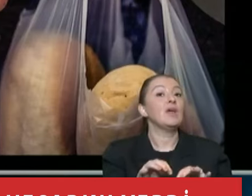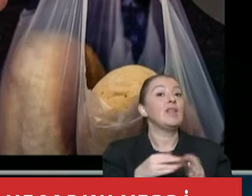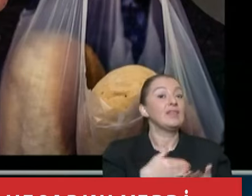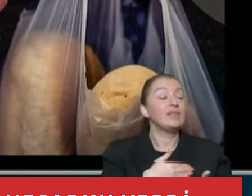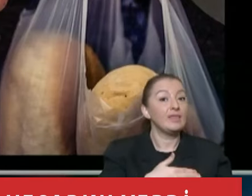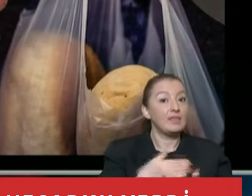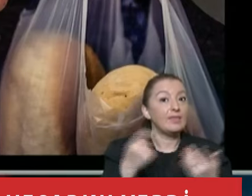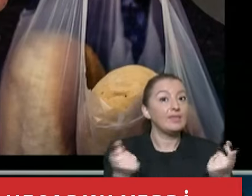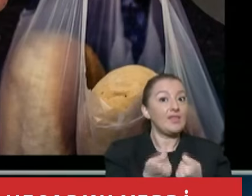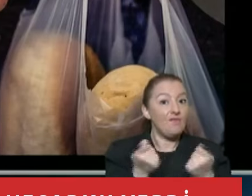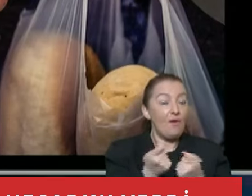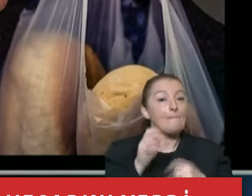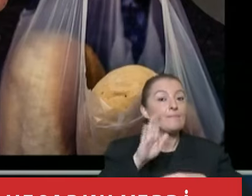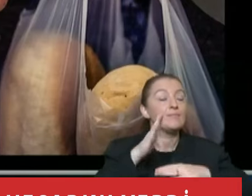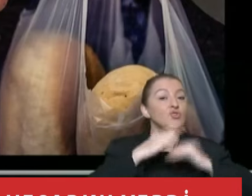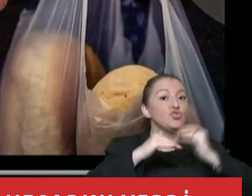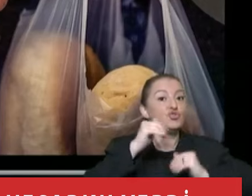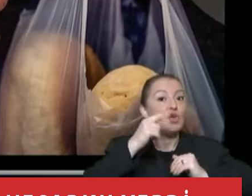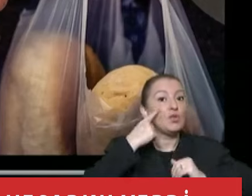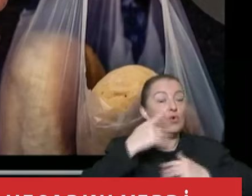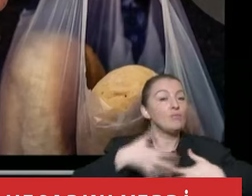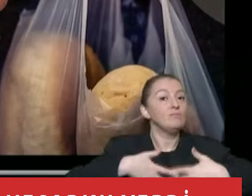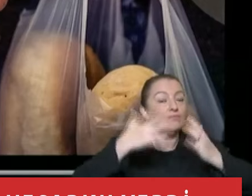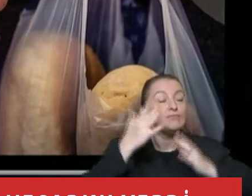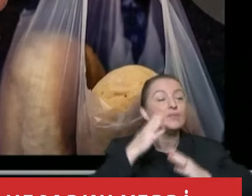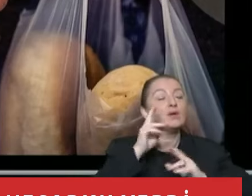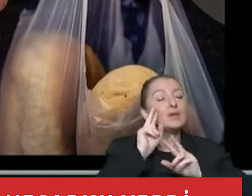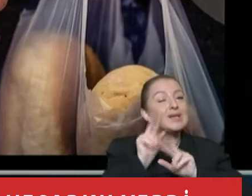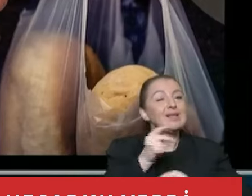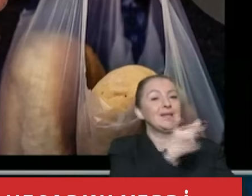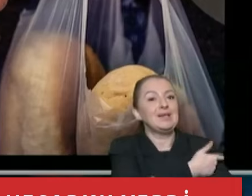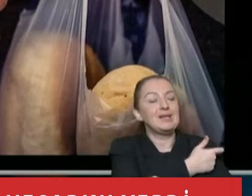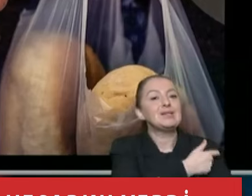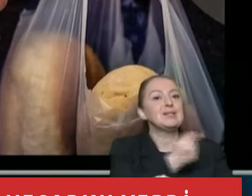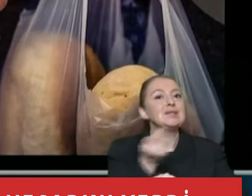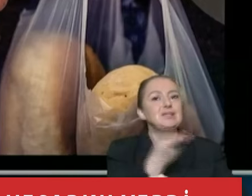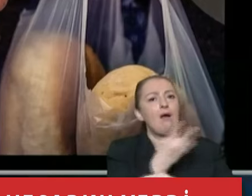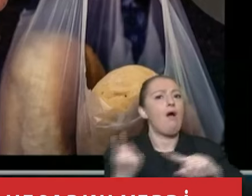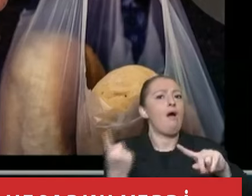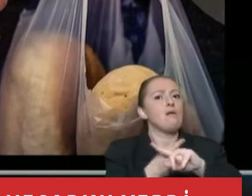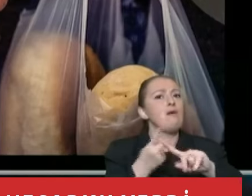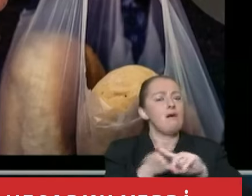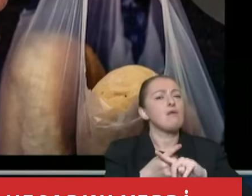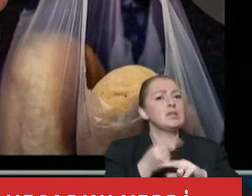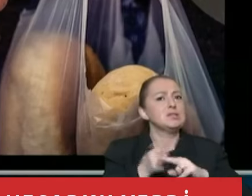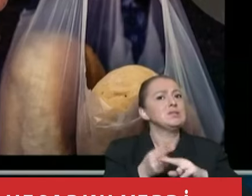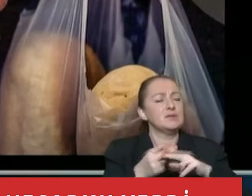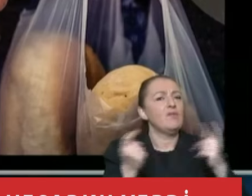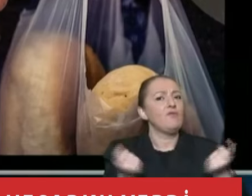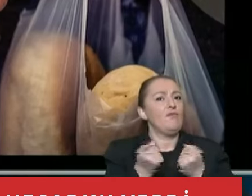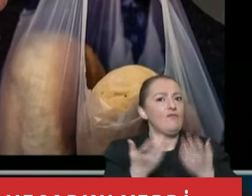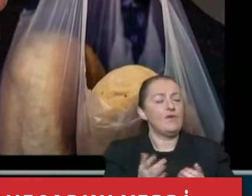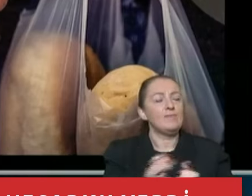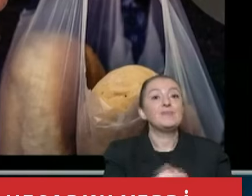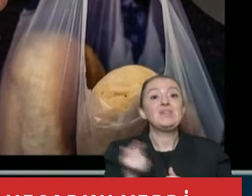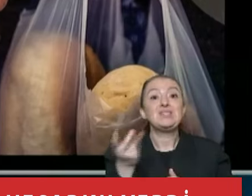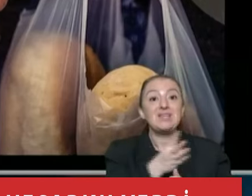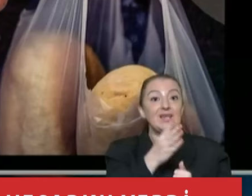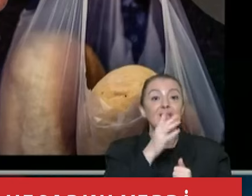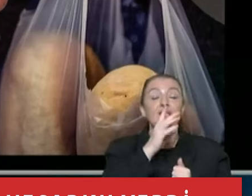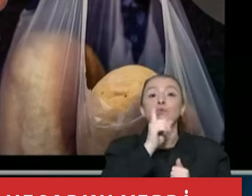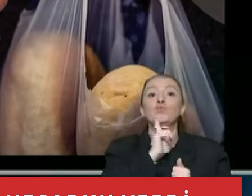inşaatlarımız La birlikte yurt yatak sayımız hızla artmaya devam edecek sayıları artık geçen